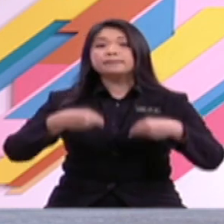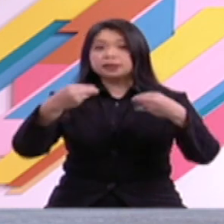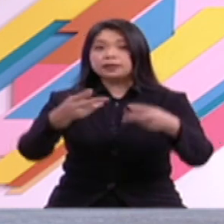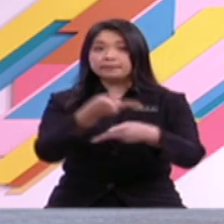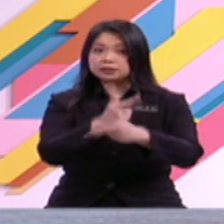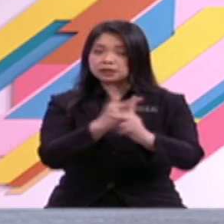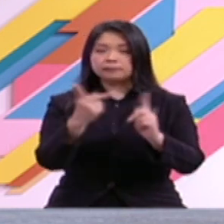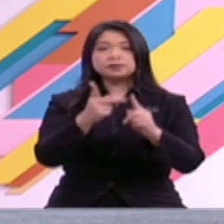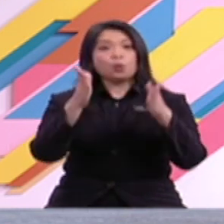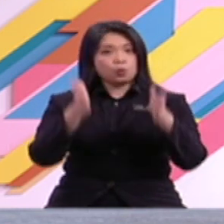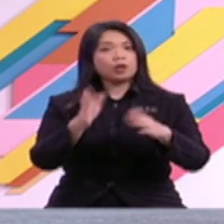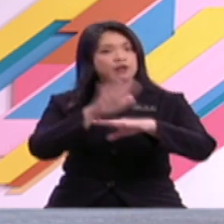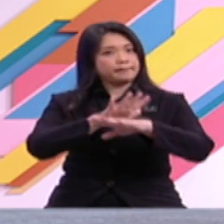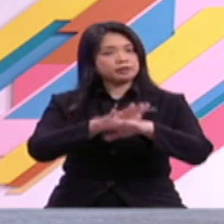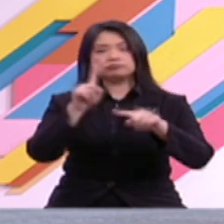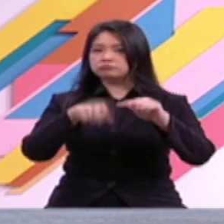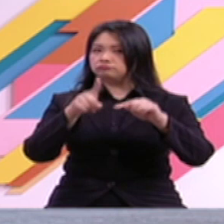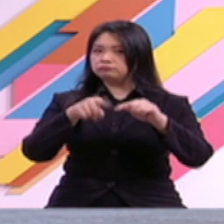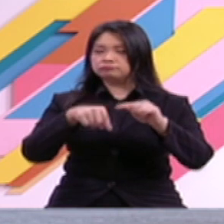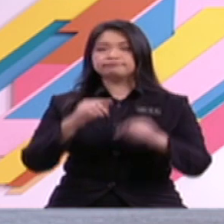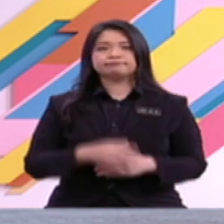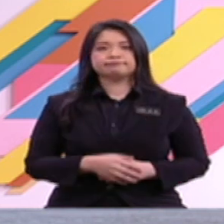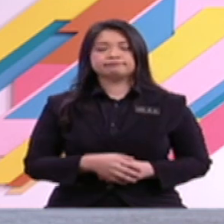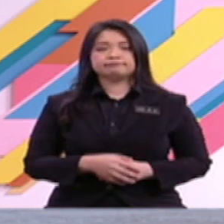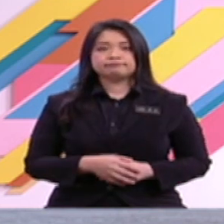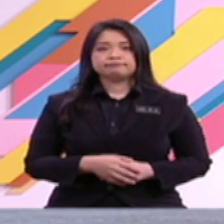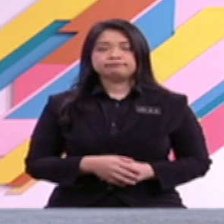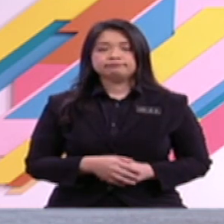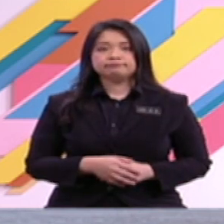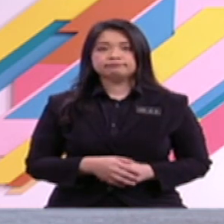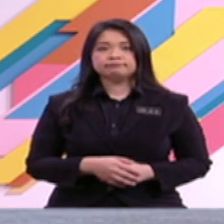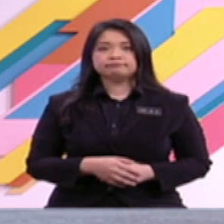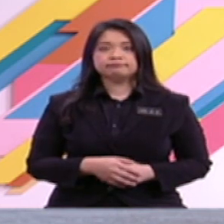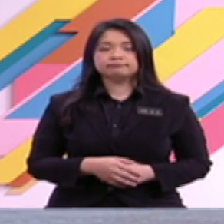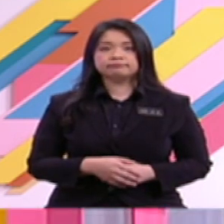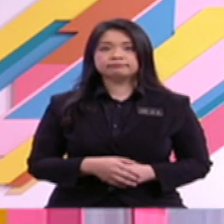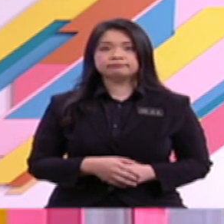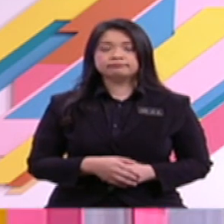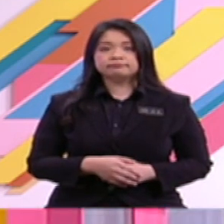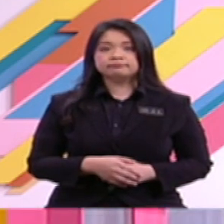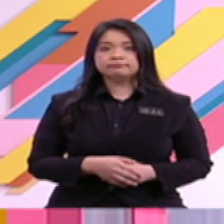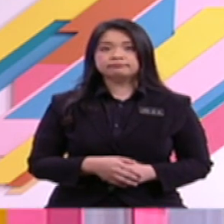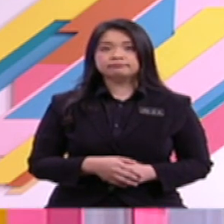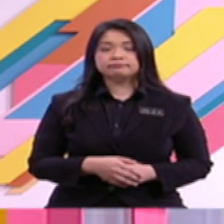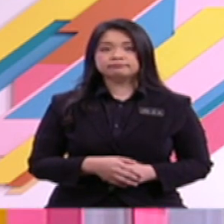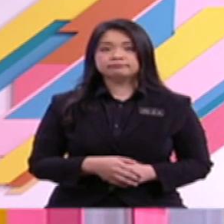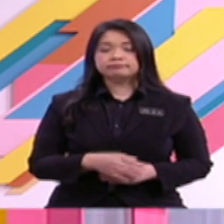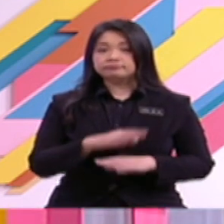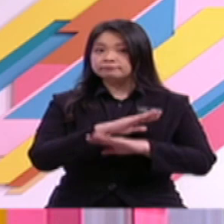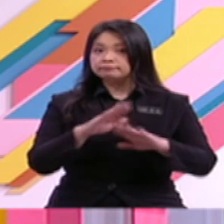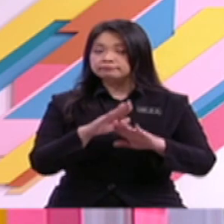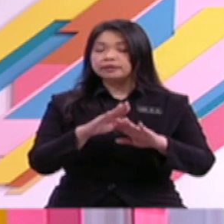kepada orang May akhirnya ada protesa peruntukannya perlu untuk simpan nah tidak boleh dibelanjakan semua a